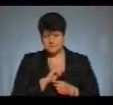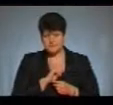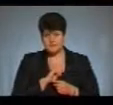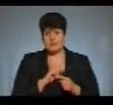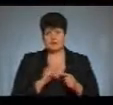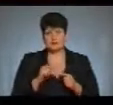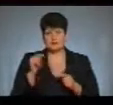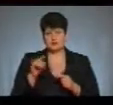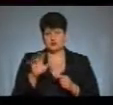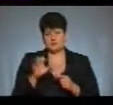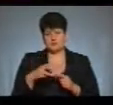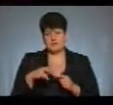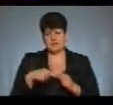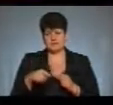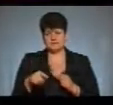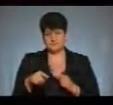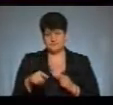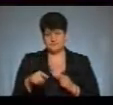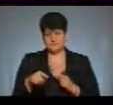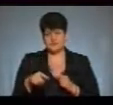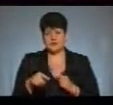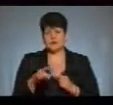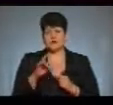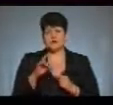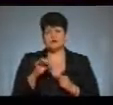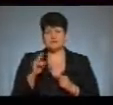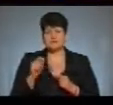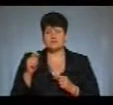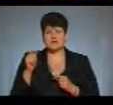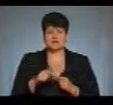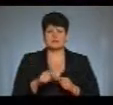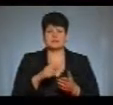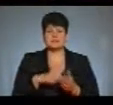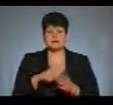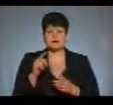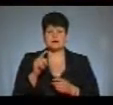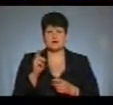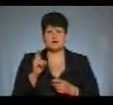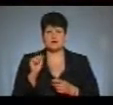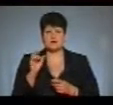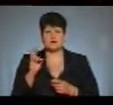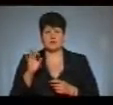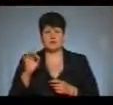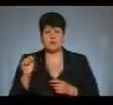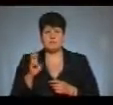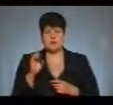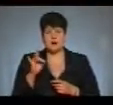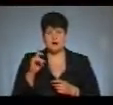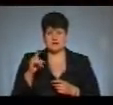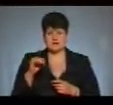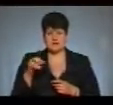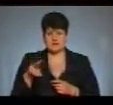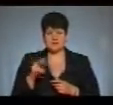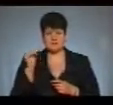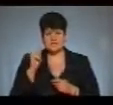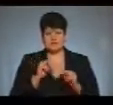дистанції 1500 метрів. Рожеріо Мело приїхав в Тернопіль з міста Каноа, з Бразилії. Тут навчається на факультеті іноземних мов в